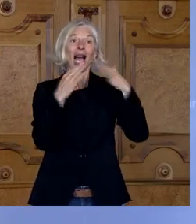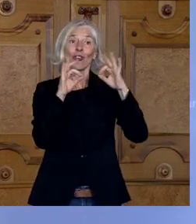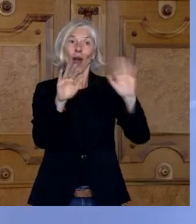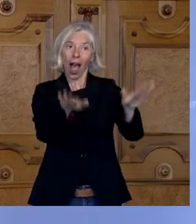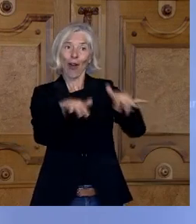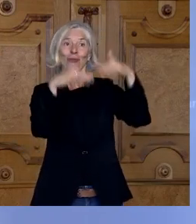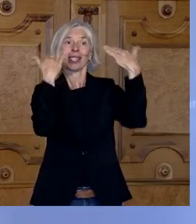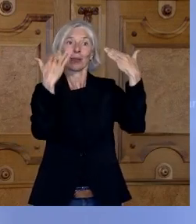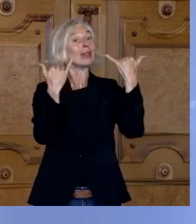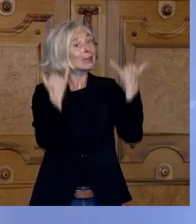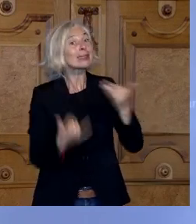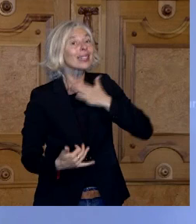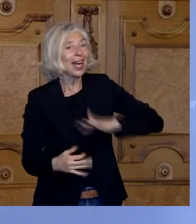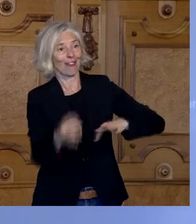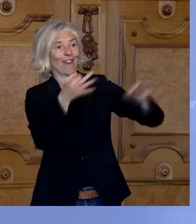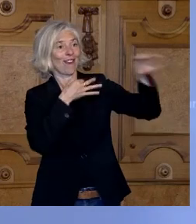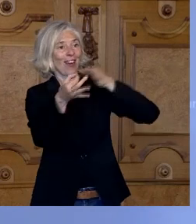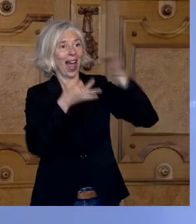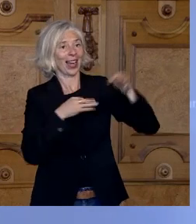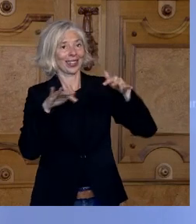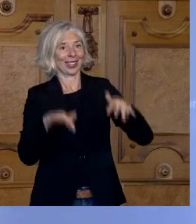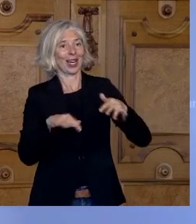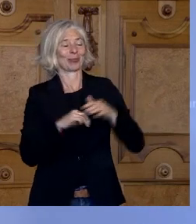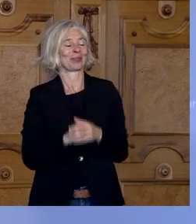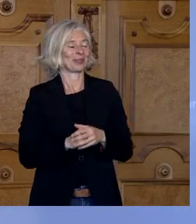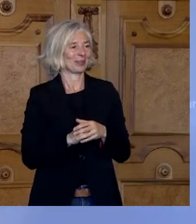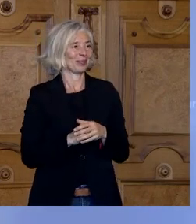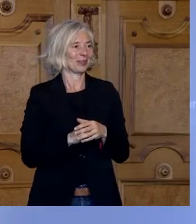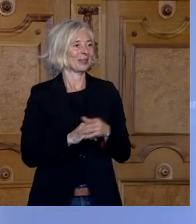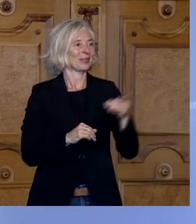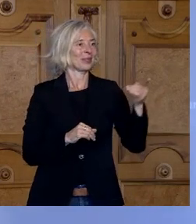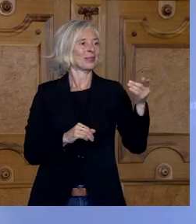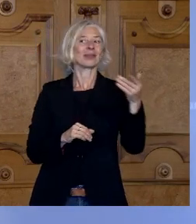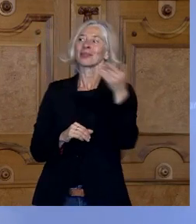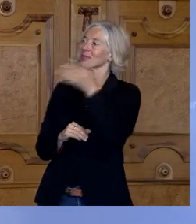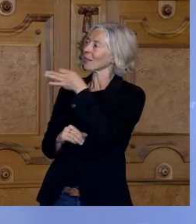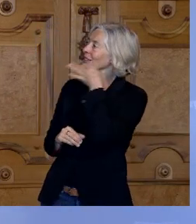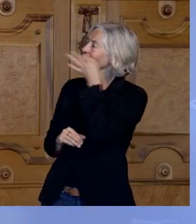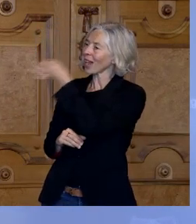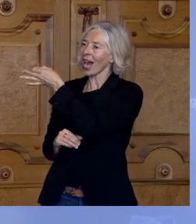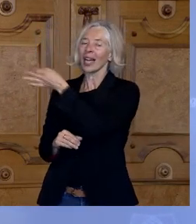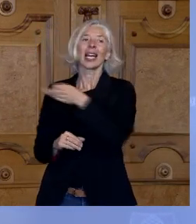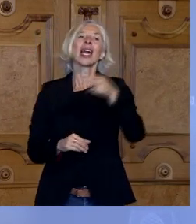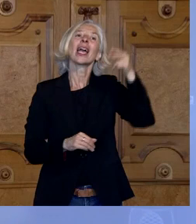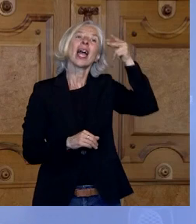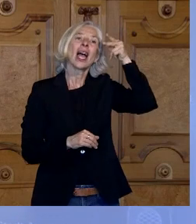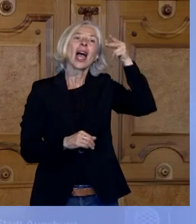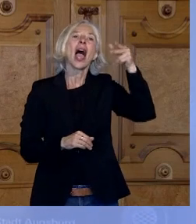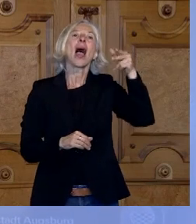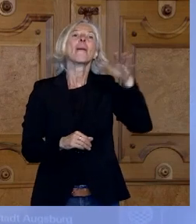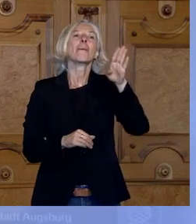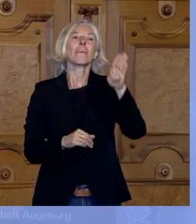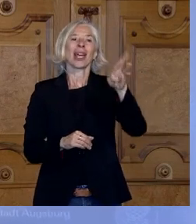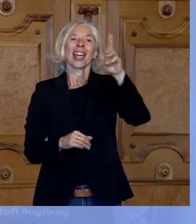und jetzt gerne die Fragen. Wir haben eine erste Frage vom Herrn Pösel vom BR-Studio Schwaben, der gerne